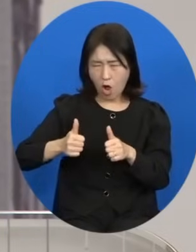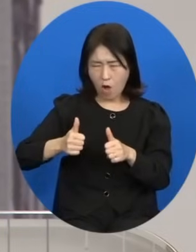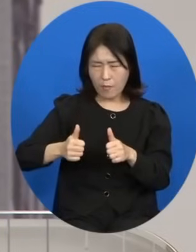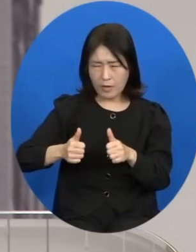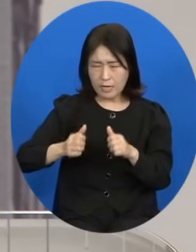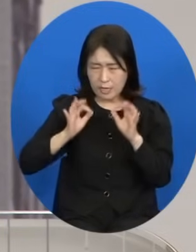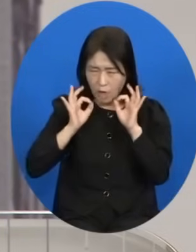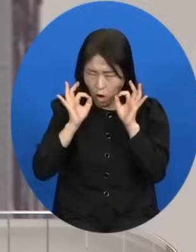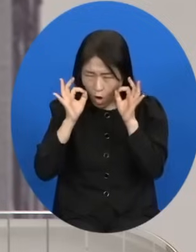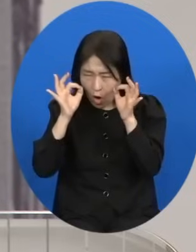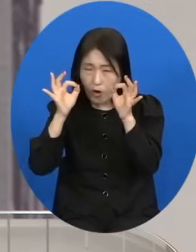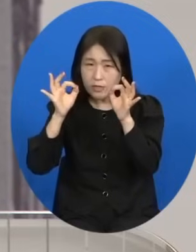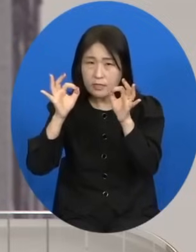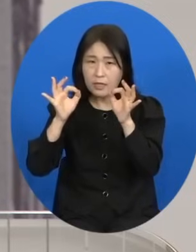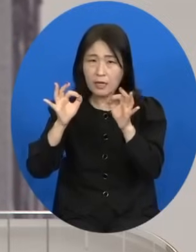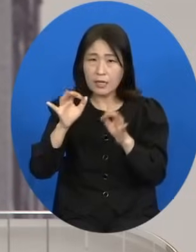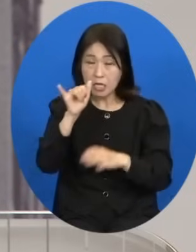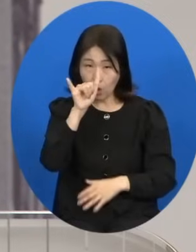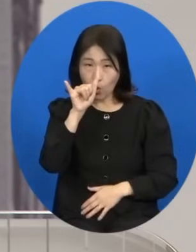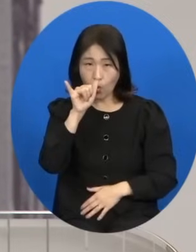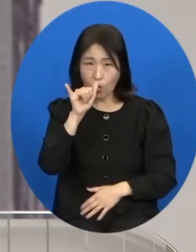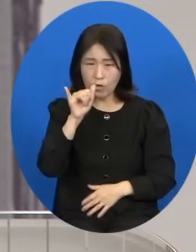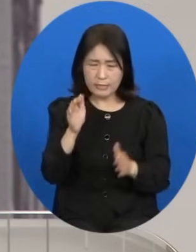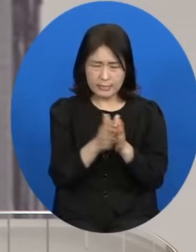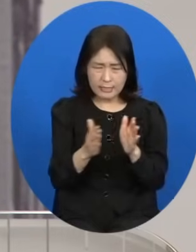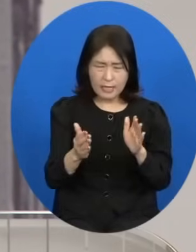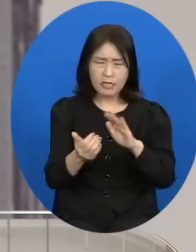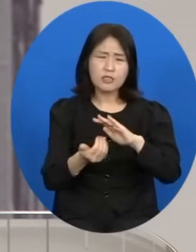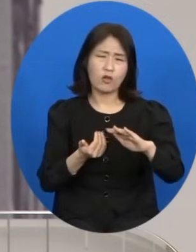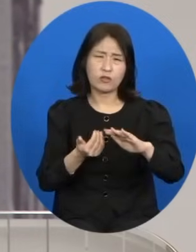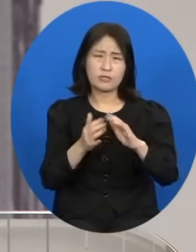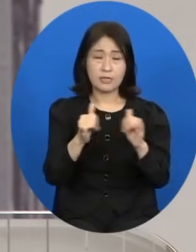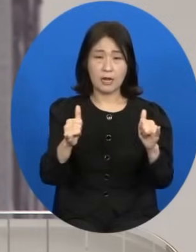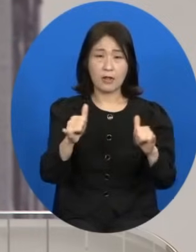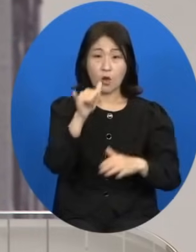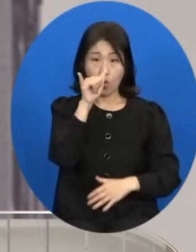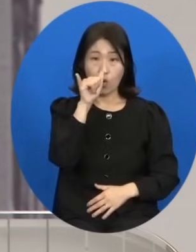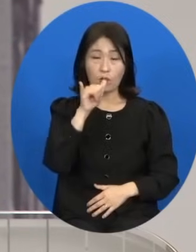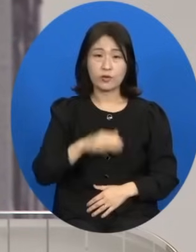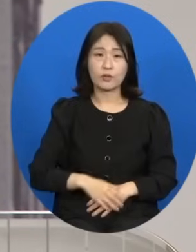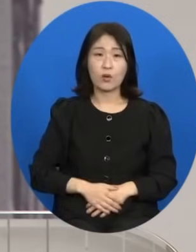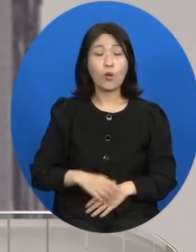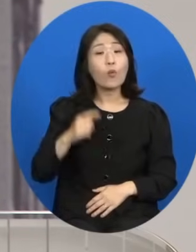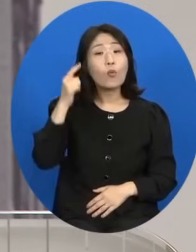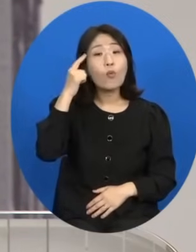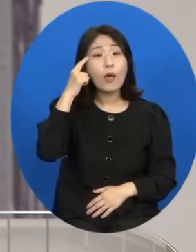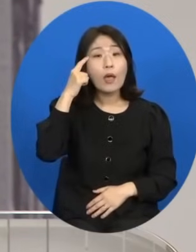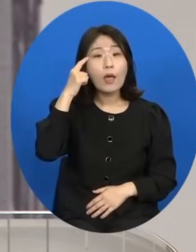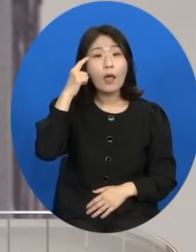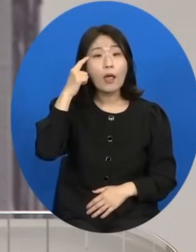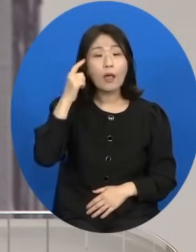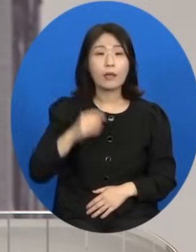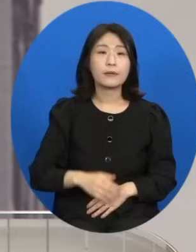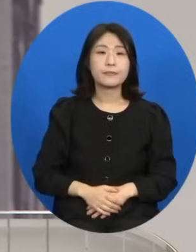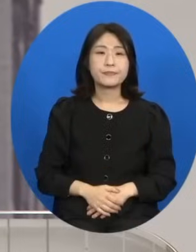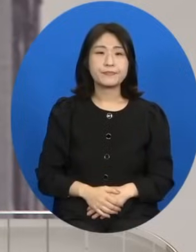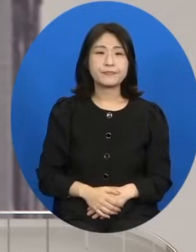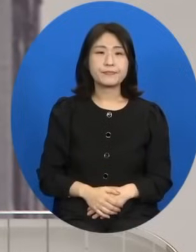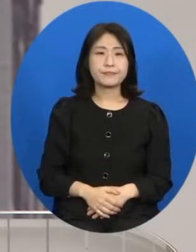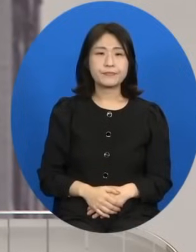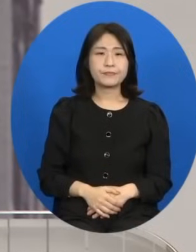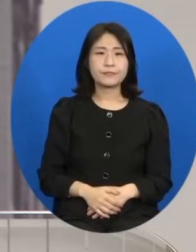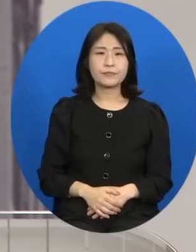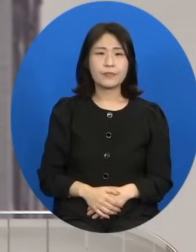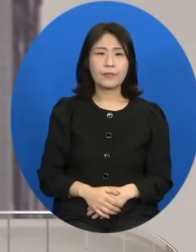있습니다이를 악한 자라고 표현을 해요 왜 이런 일이 있느냐라고 했을 때 표면적인 이유는 마귀입니다 마귀가